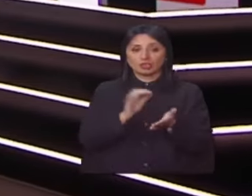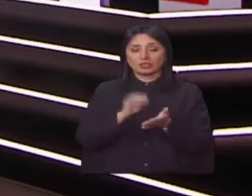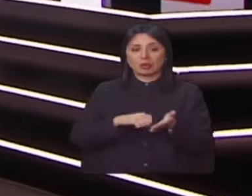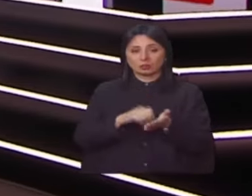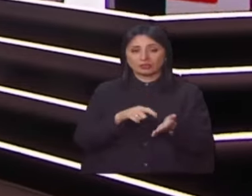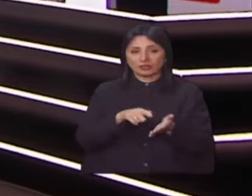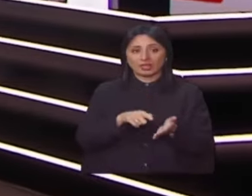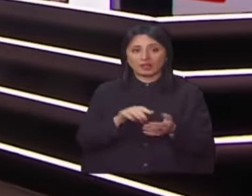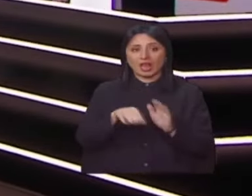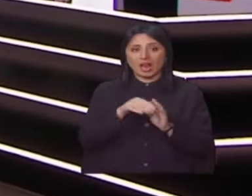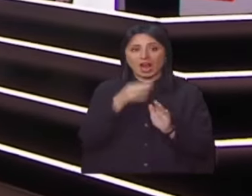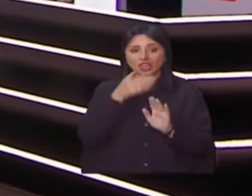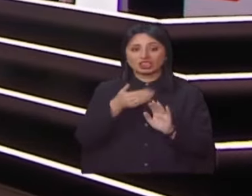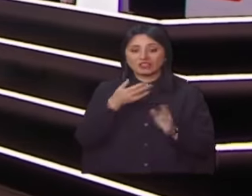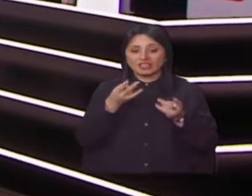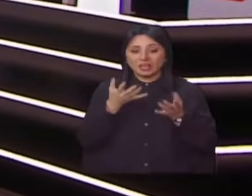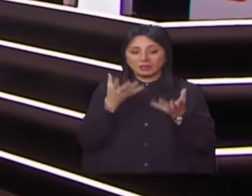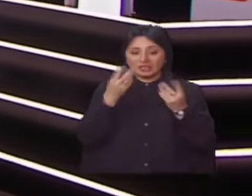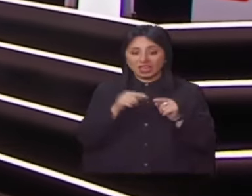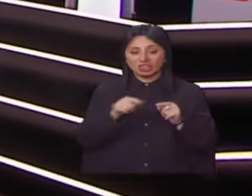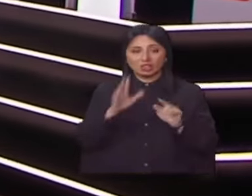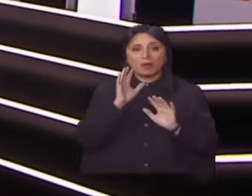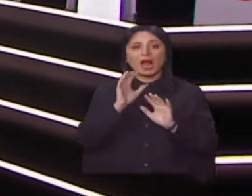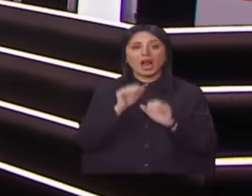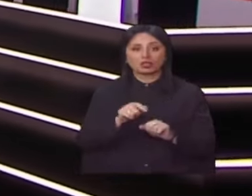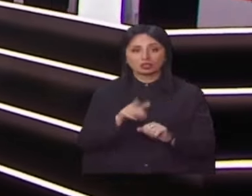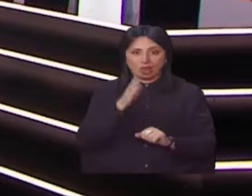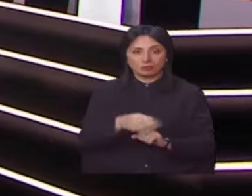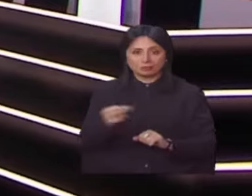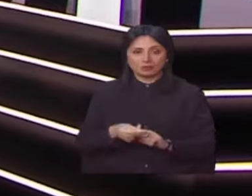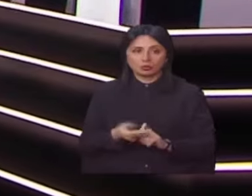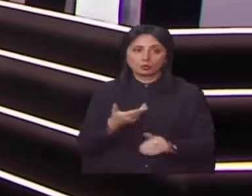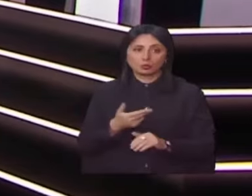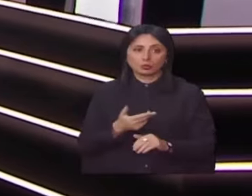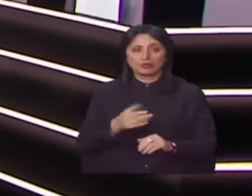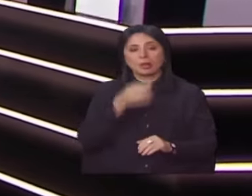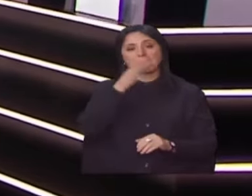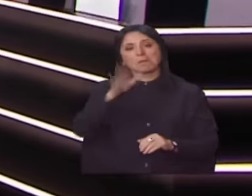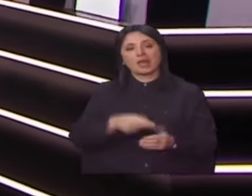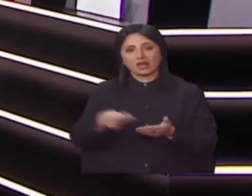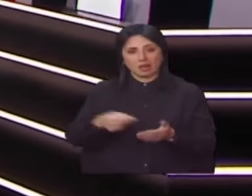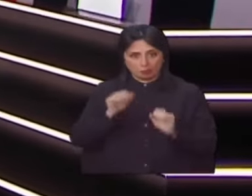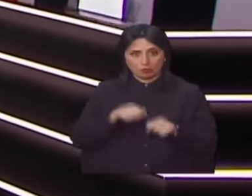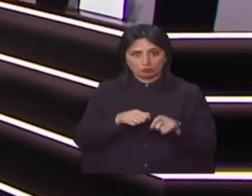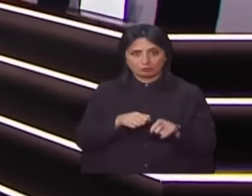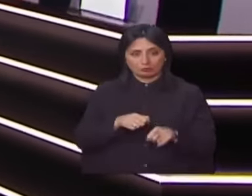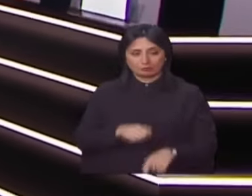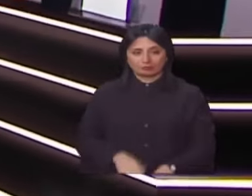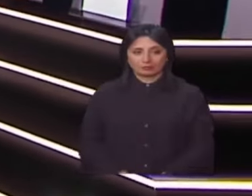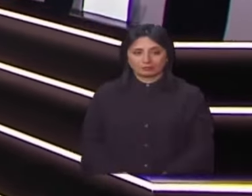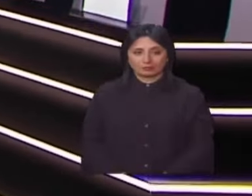რომ არჩევნებამდე დარჩენილ რამდენიმე დღეში მხარი დაუჭიროთ ამას ყველაფერს, ან თუნდაც მერე დაუჭიროთ ხარი, მერე შეუერთდეთ ამ პროცესს?